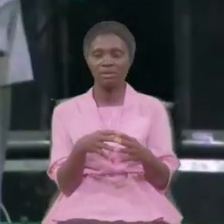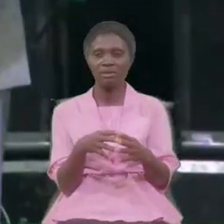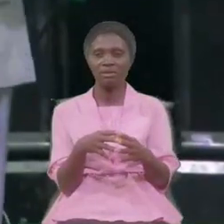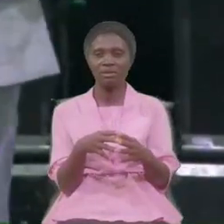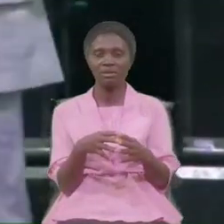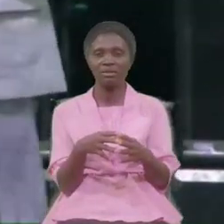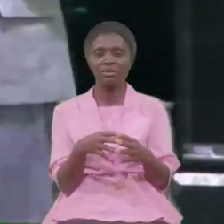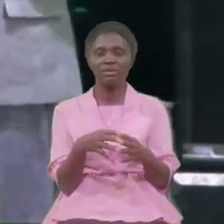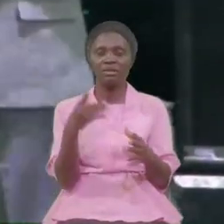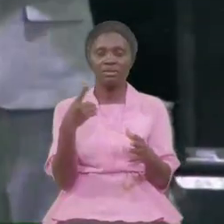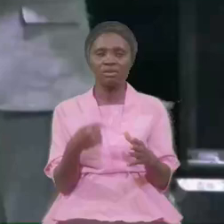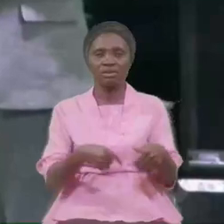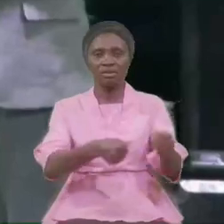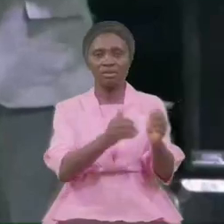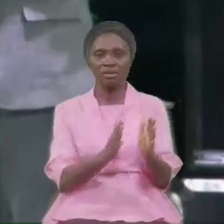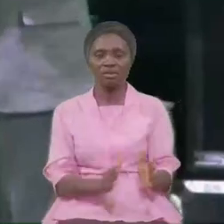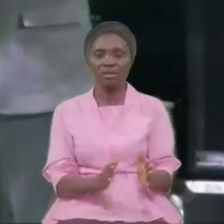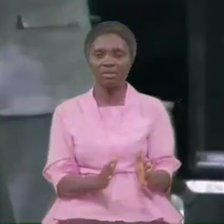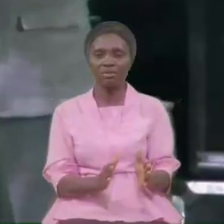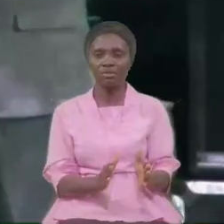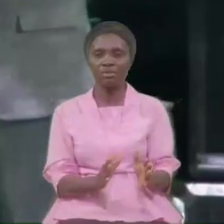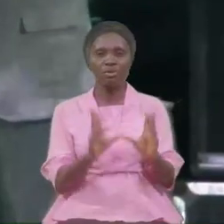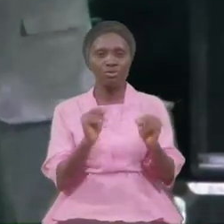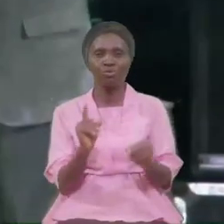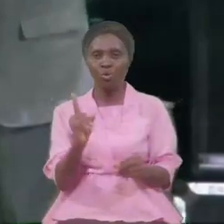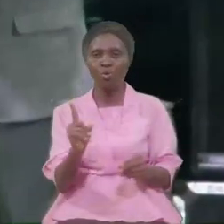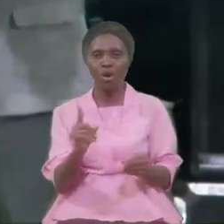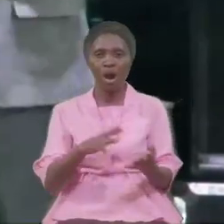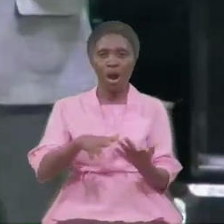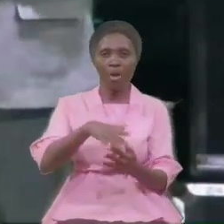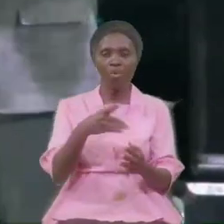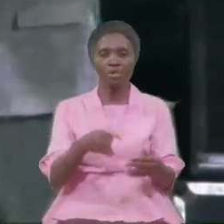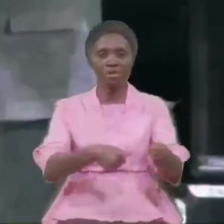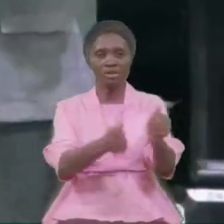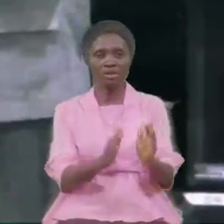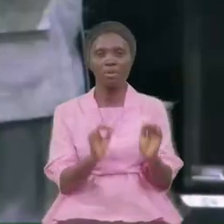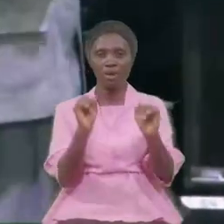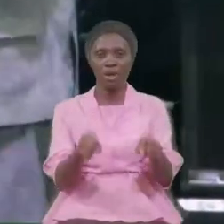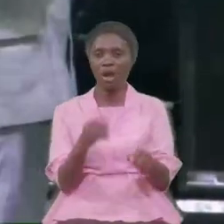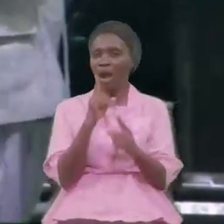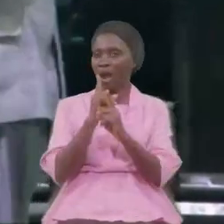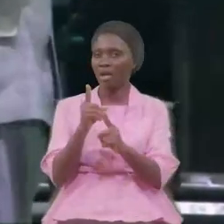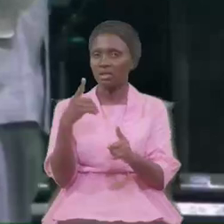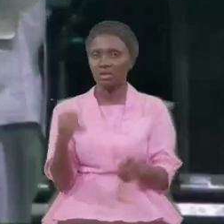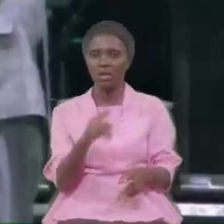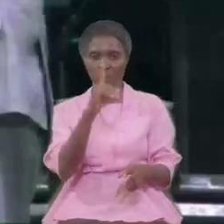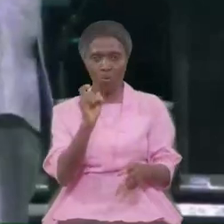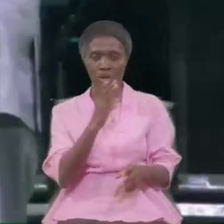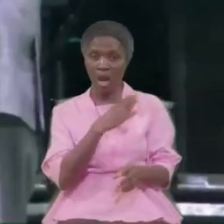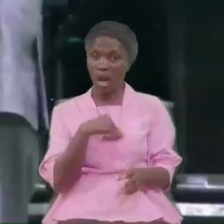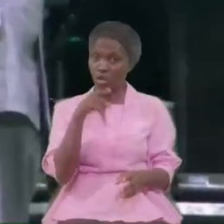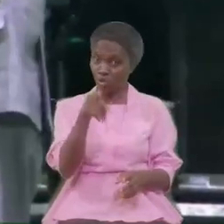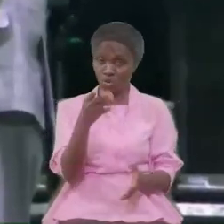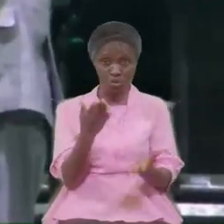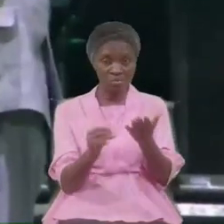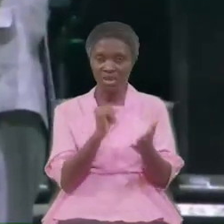Aucun des disciples n'a pu répondre à cette question. vous aussi, vous pourrez ne pas être en mesure